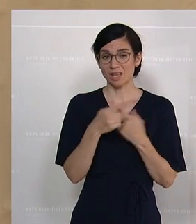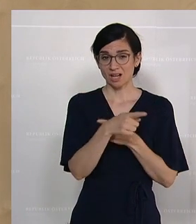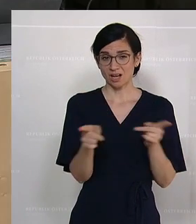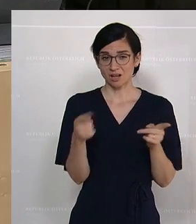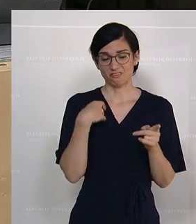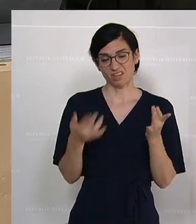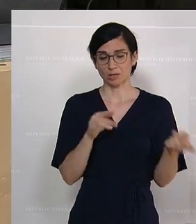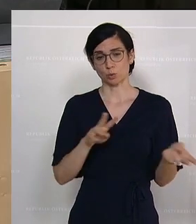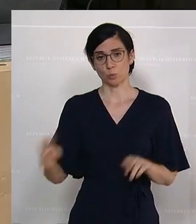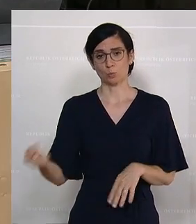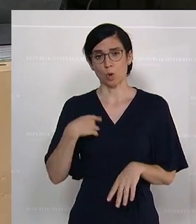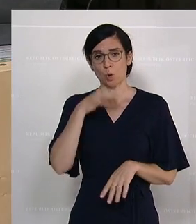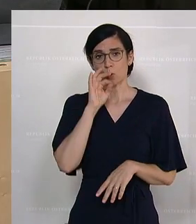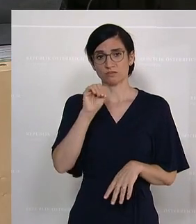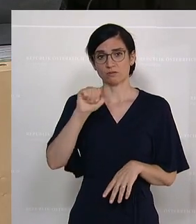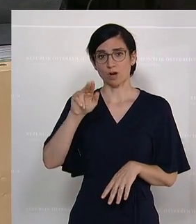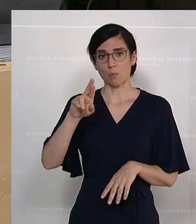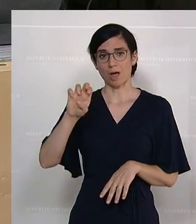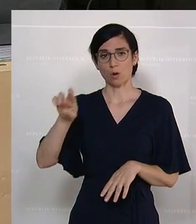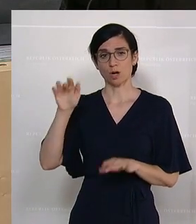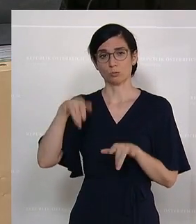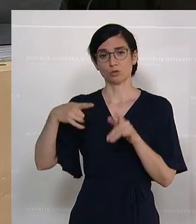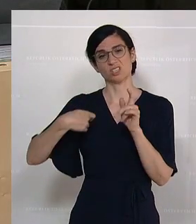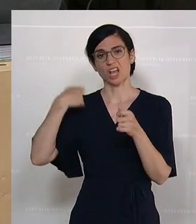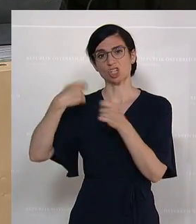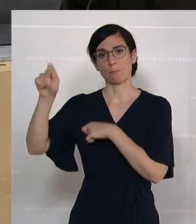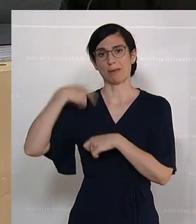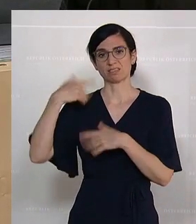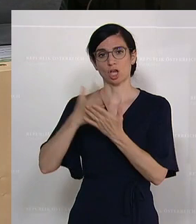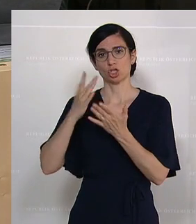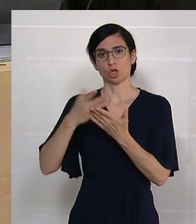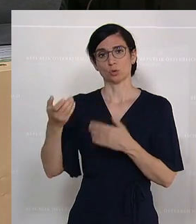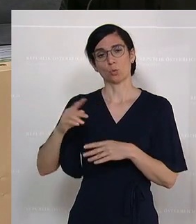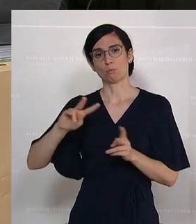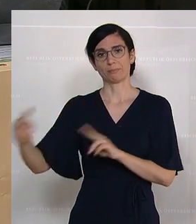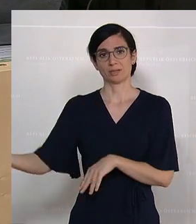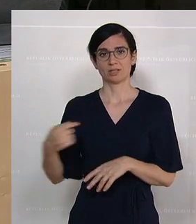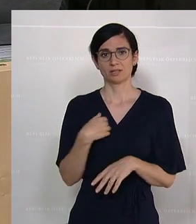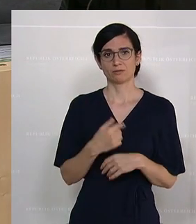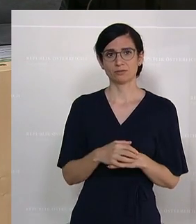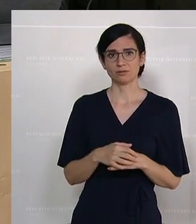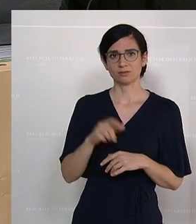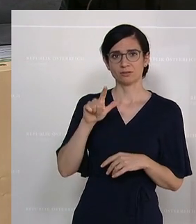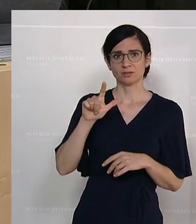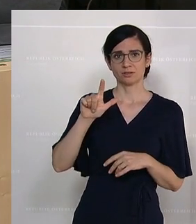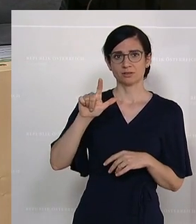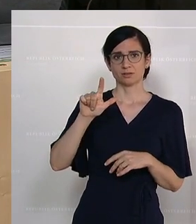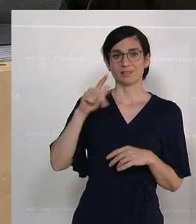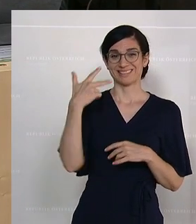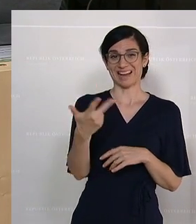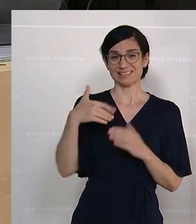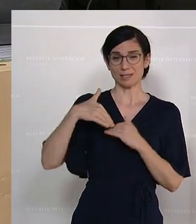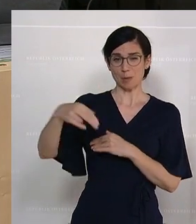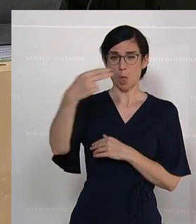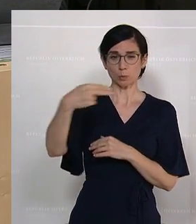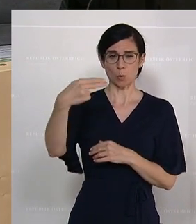sessel fallen nach der frau minister champagner aus der hand von 30 millionen euro kassiert diese agentur innerhalb der nächsten vier